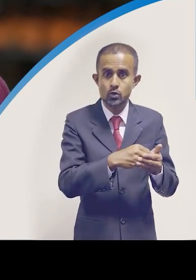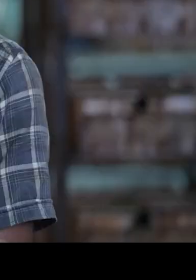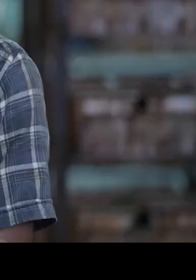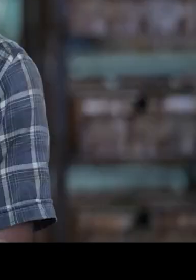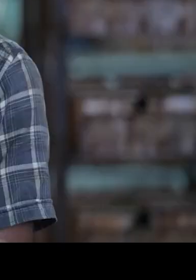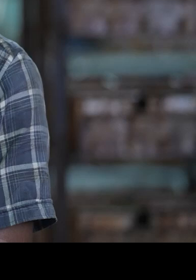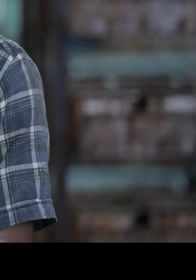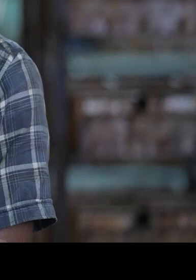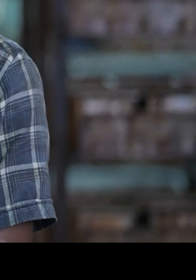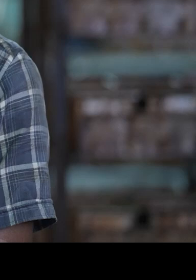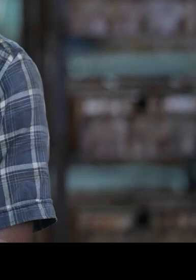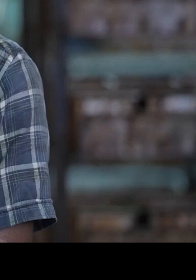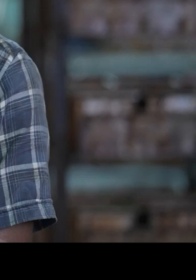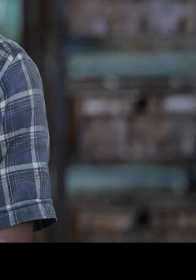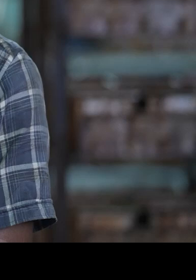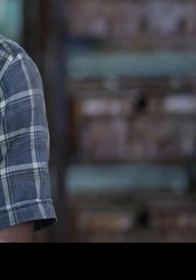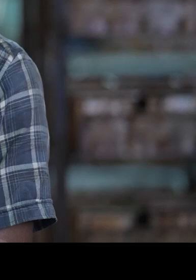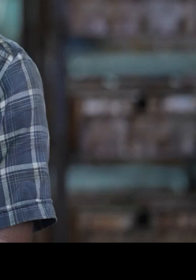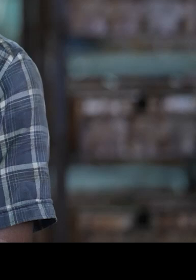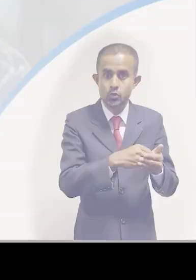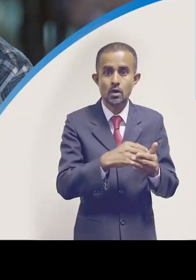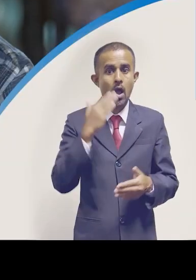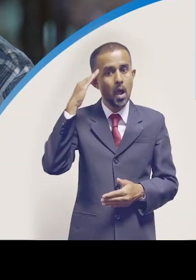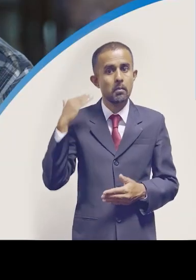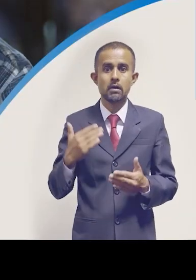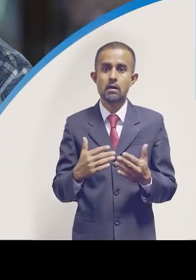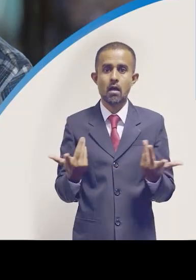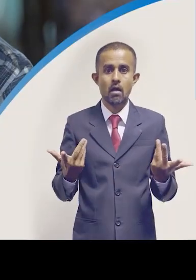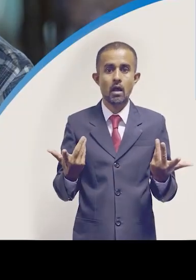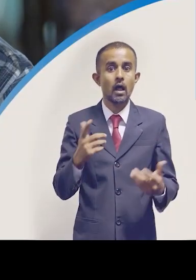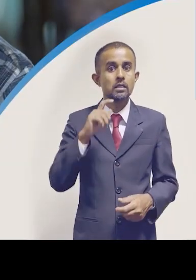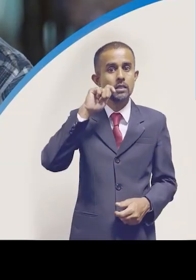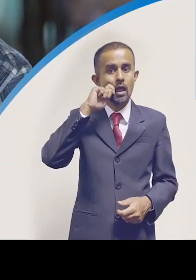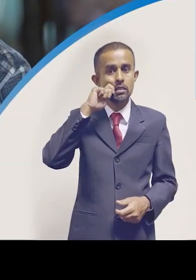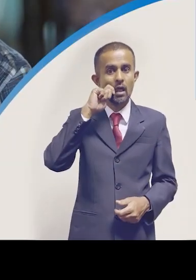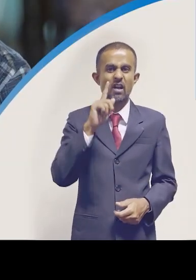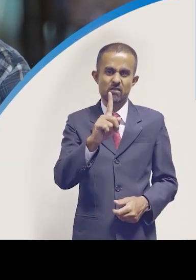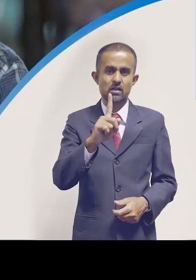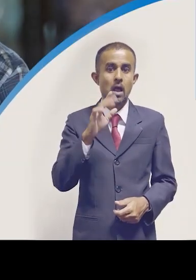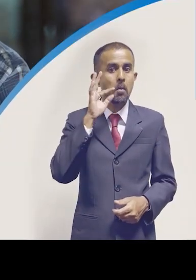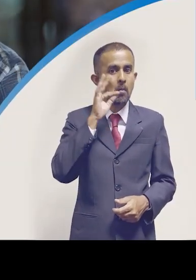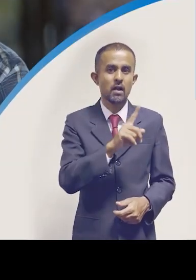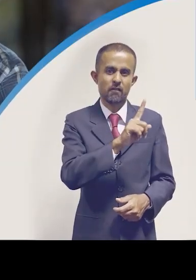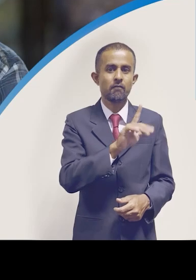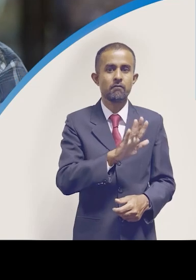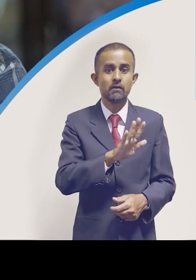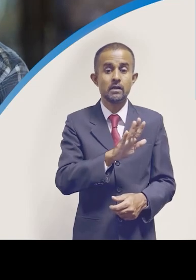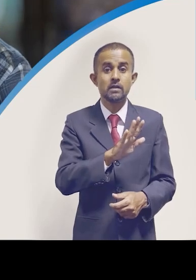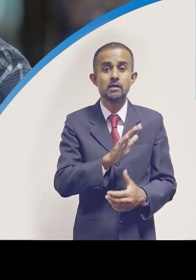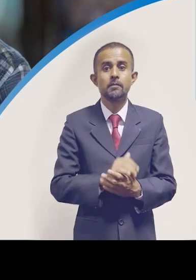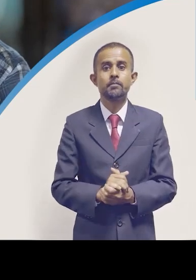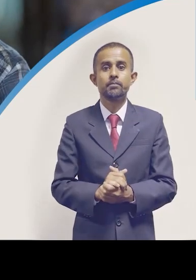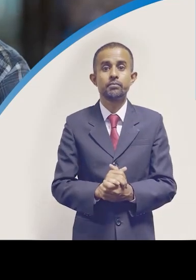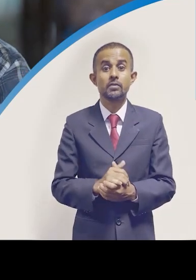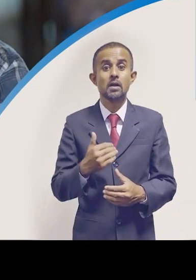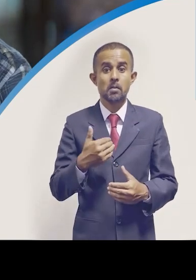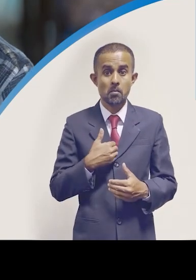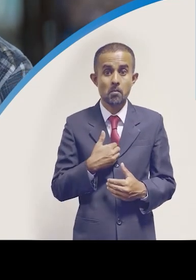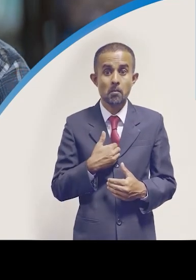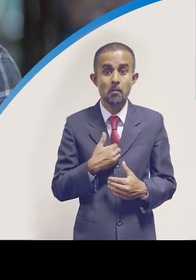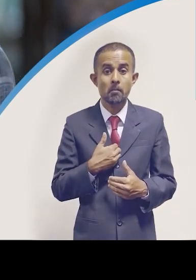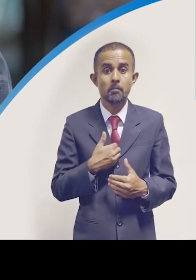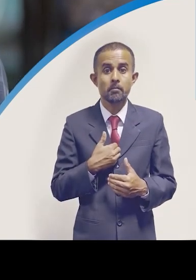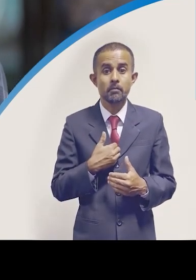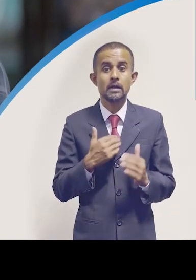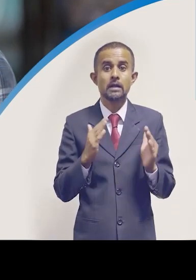තමයි. PH ශාමල් රංග මහතා අම්ම නැහැ. තාත්තා ඉතලයි තාත්තා මල් ඉතලයි ඉන්නේ අකලෙන් බැලලා. දැන්